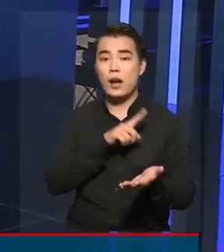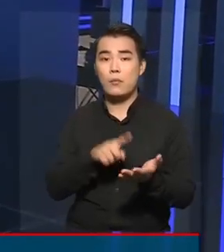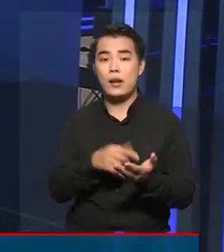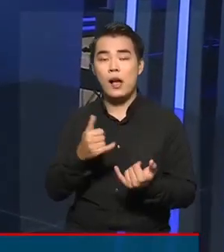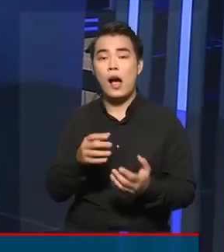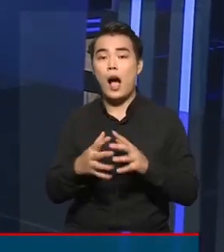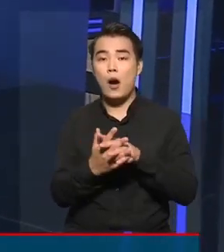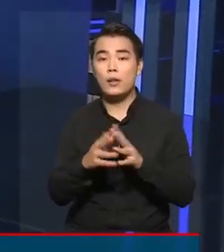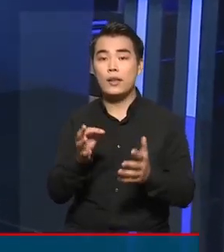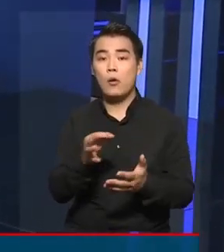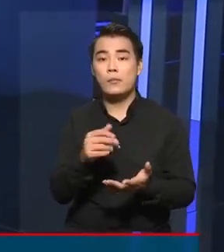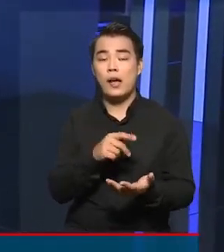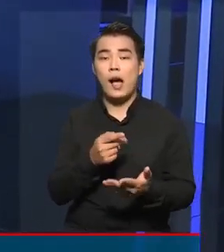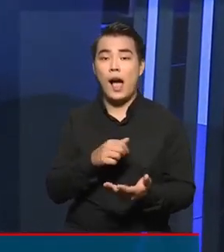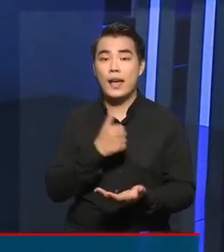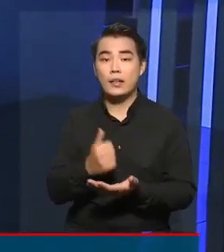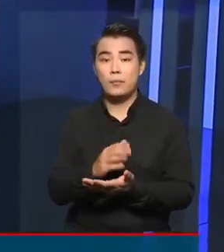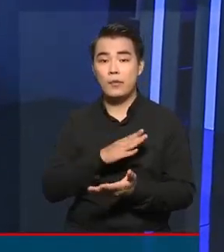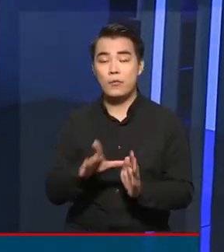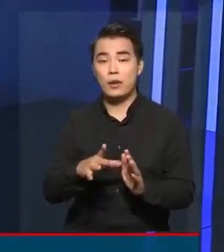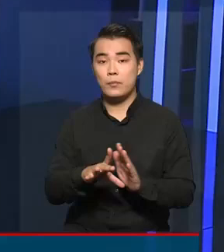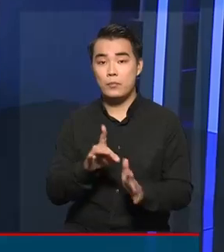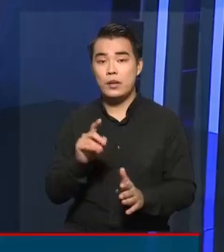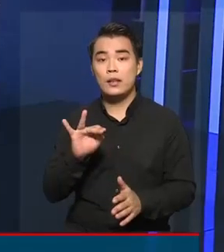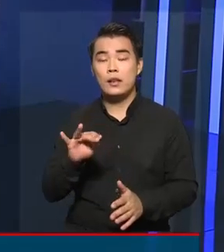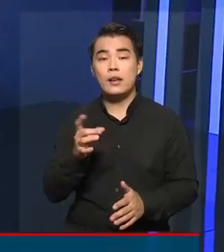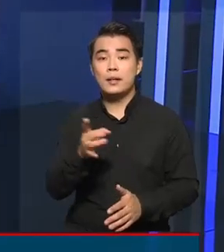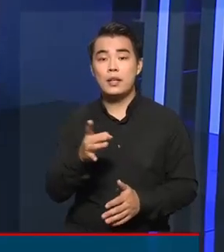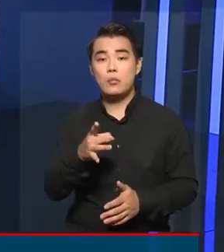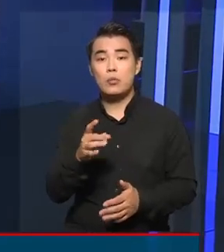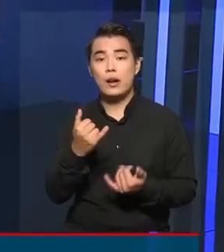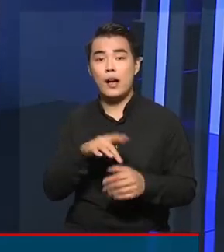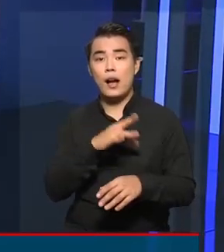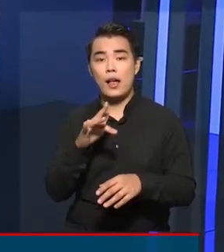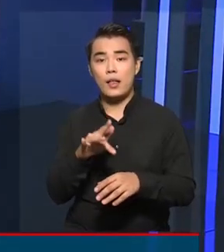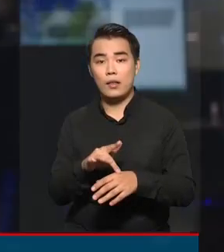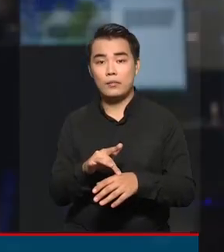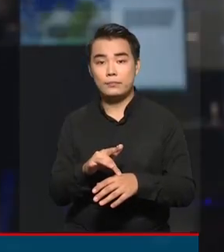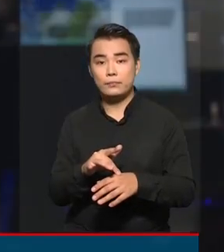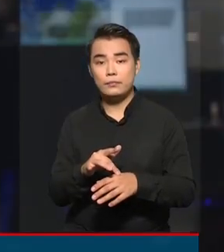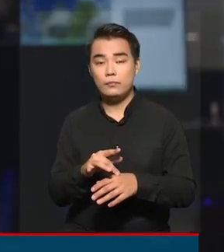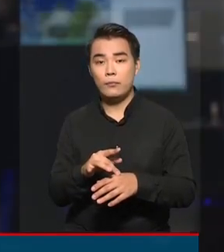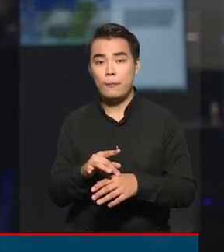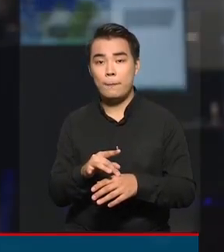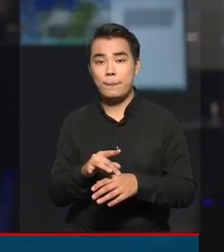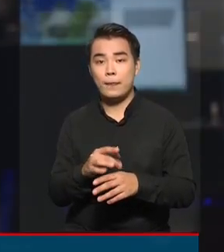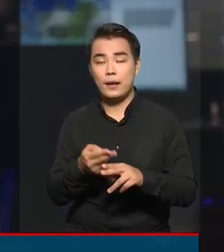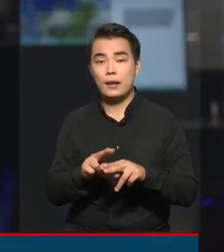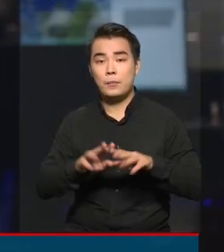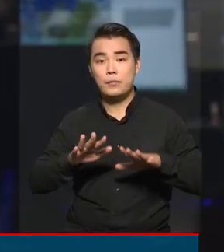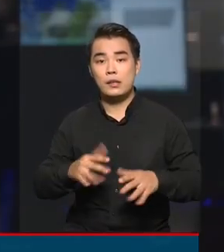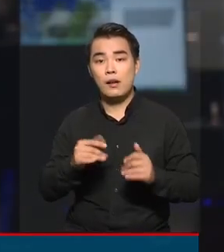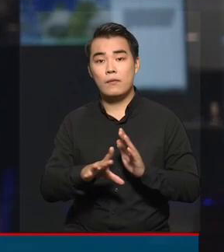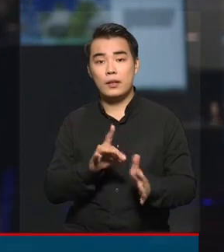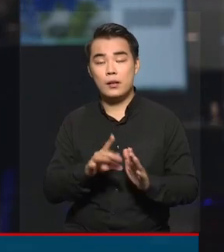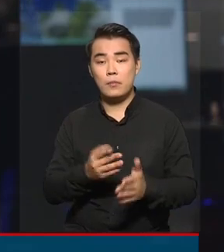әкімдерін сайладық бұйырса, енді осы республикалық маңызы бар қалалар, осы жерлердегі сайлауға